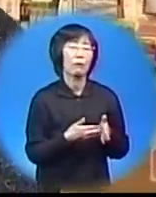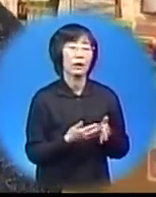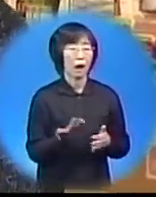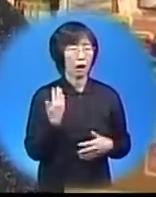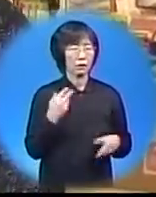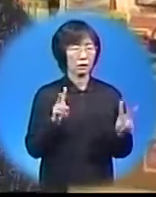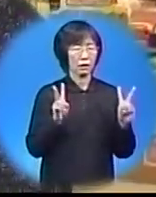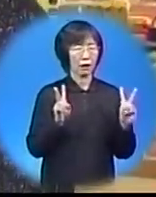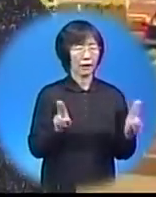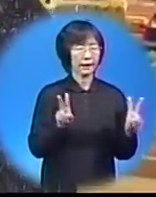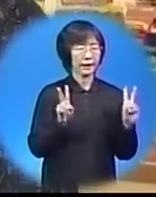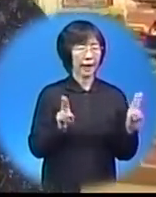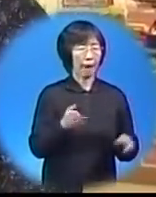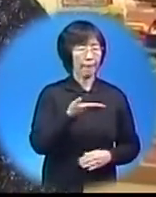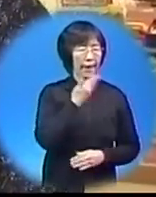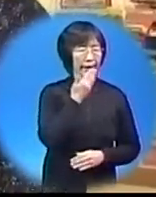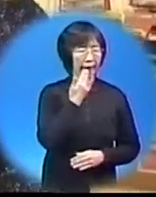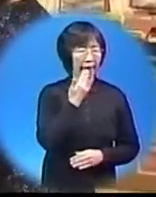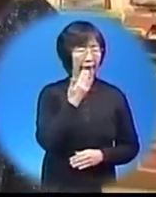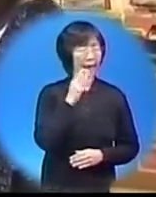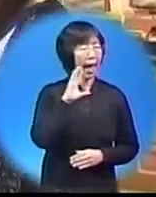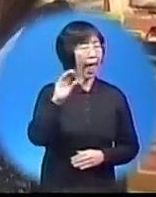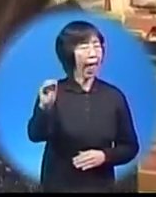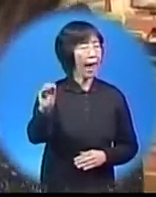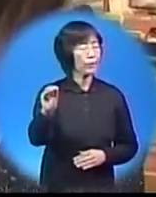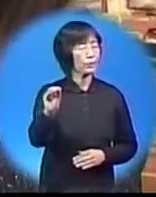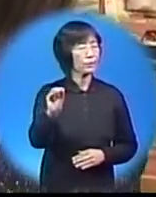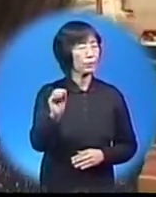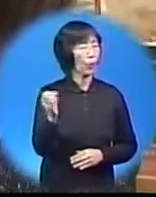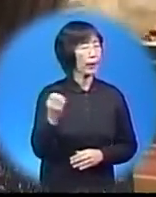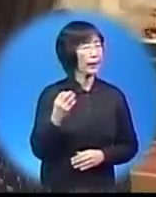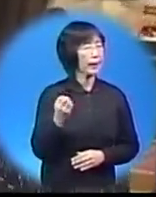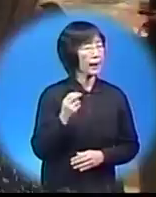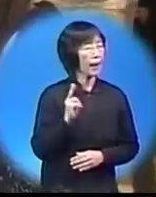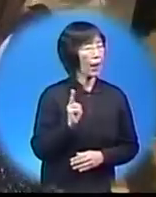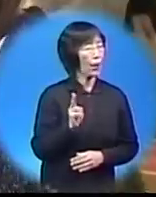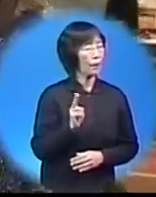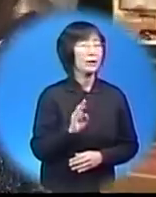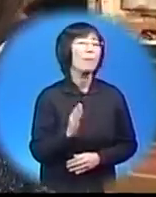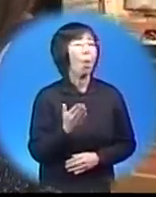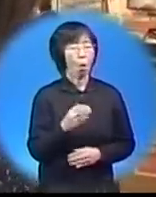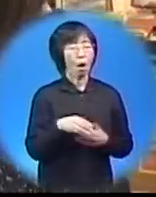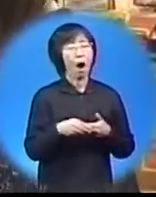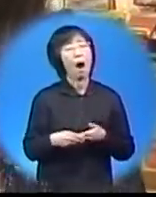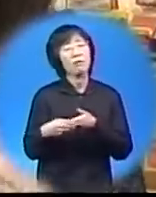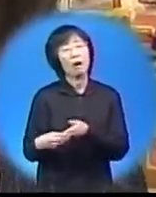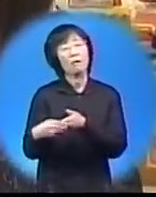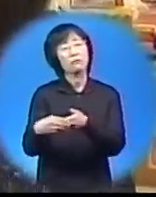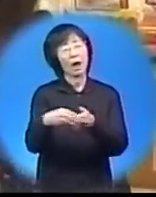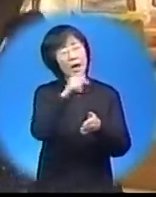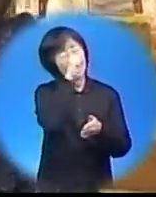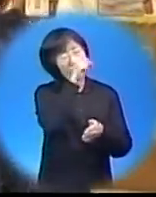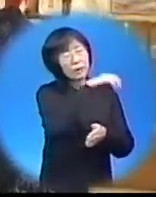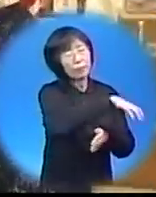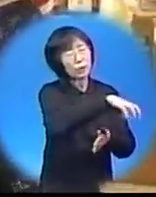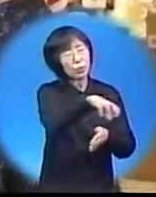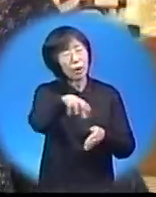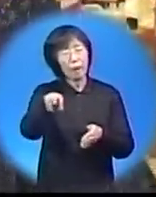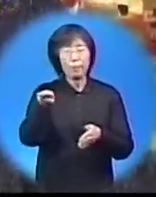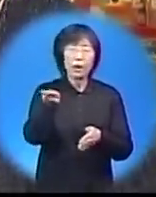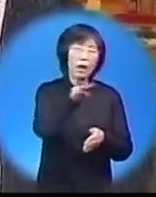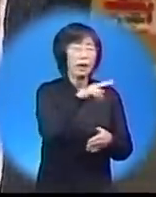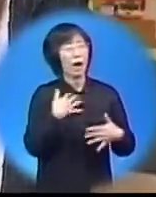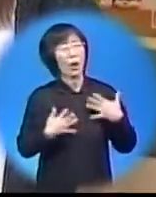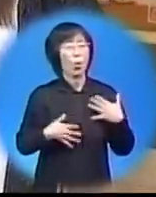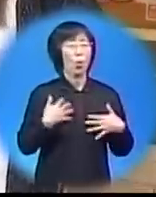カニ食べてもう帰っちゃうよみたいな雰囲気いっぱい出てましたけど。 いや、だってもう山下さんに案内していただいたら、はい、もう上町のいろんなとこ見れて楽しいんですもん。 そう